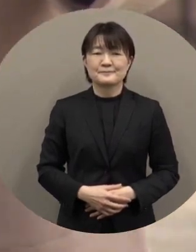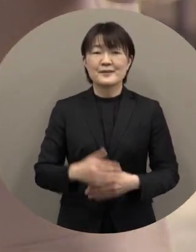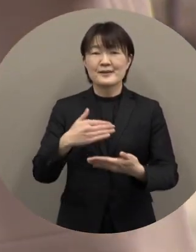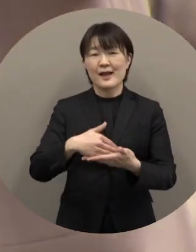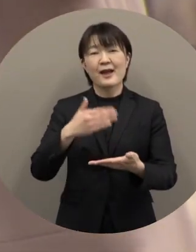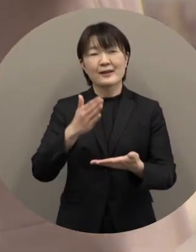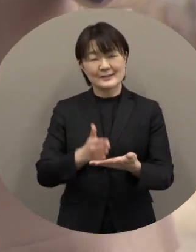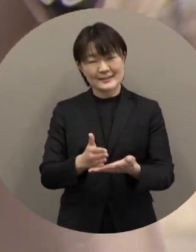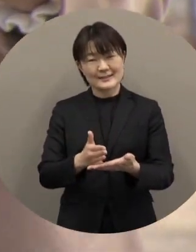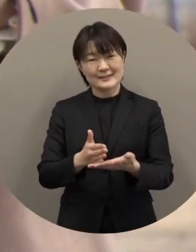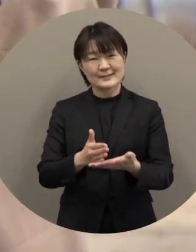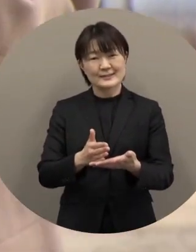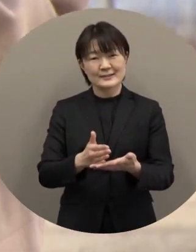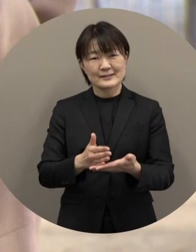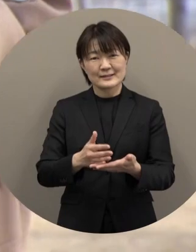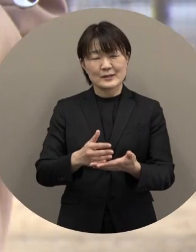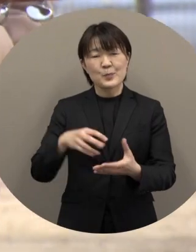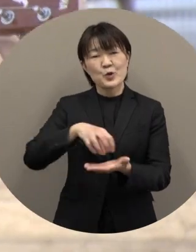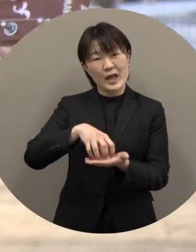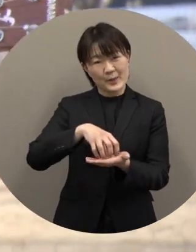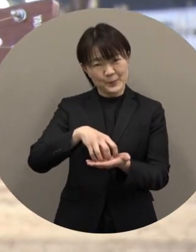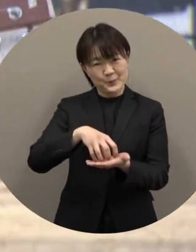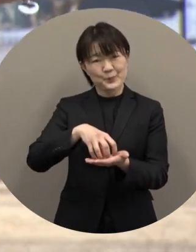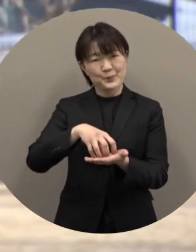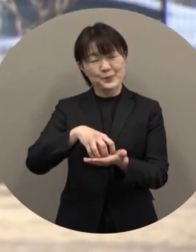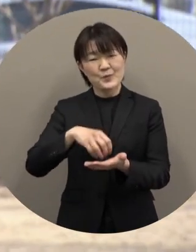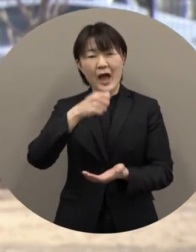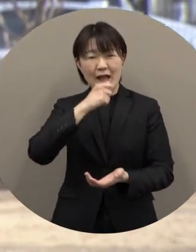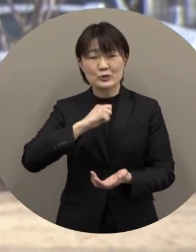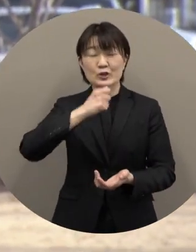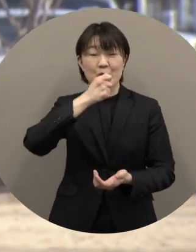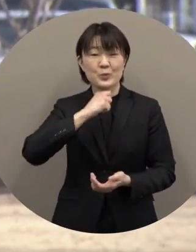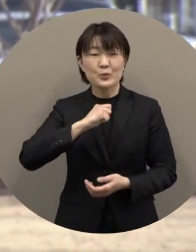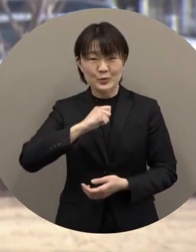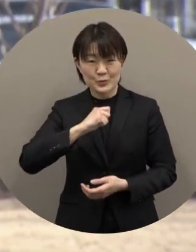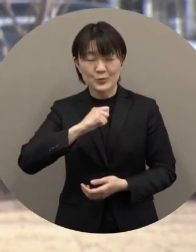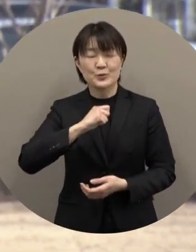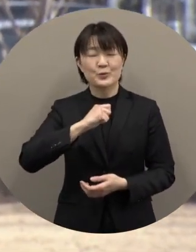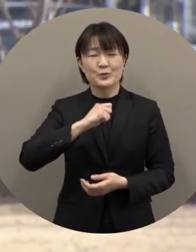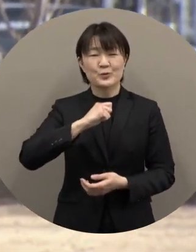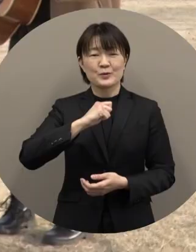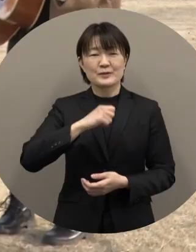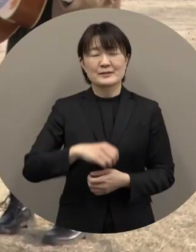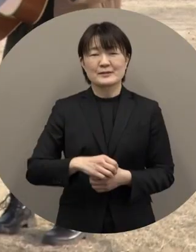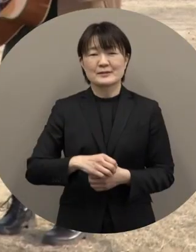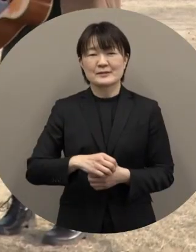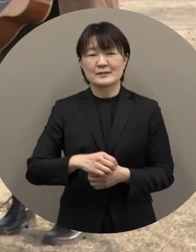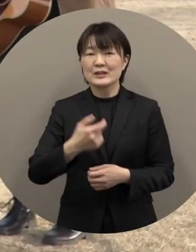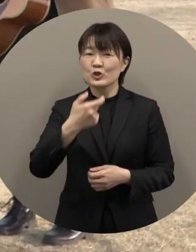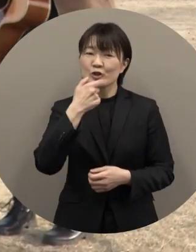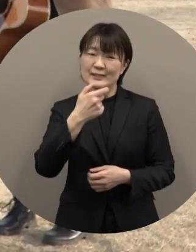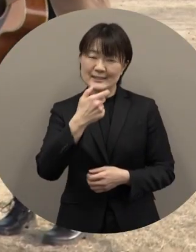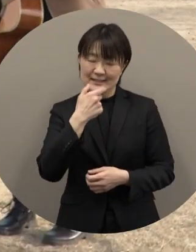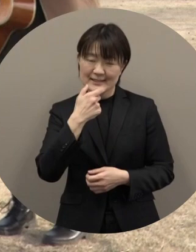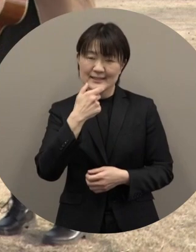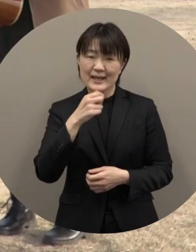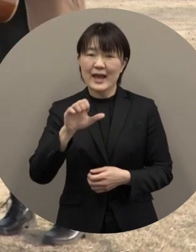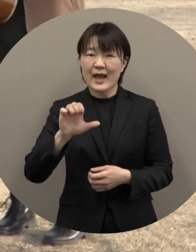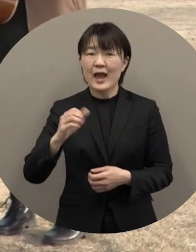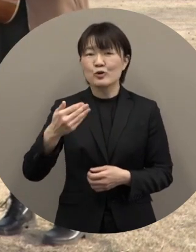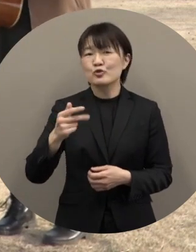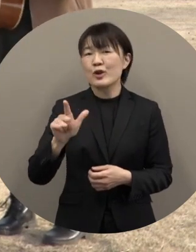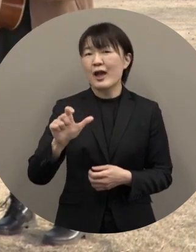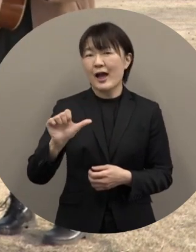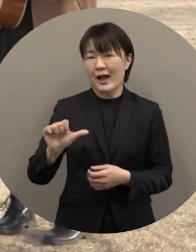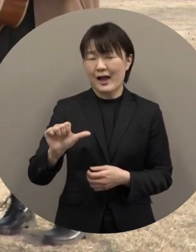ケーキにプリンにアイスクリーム、クッキーエクレ